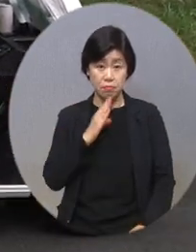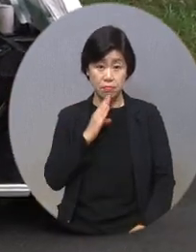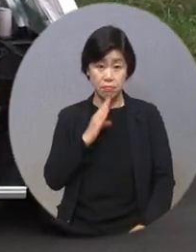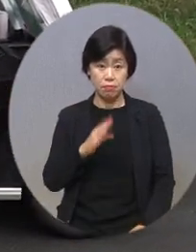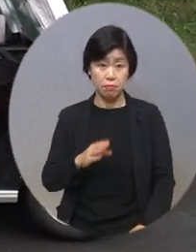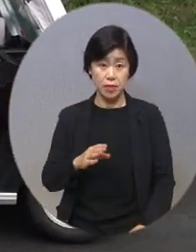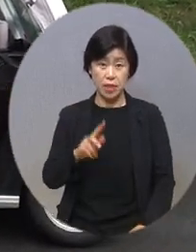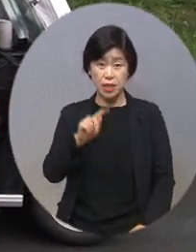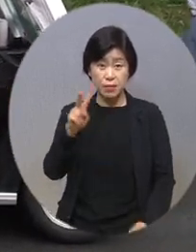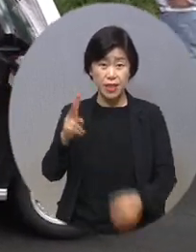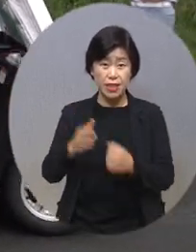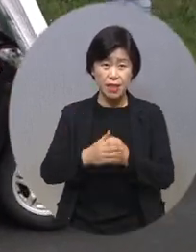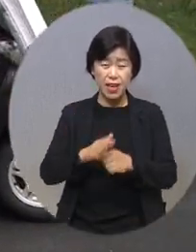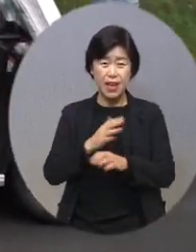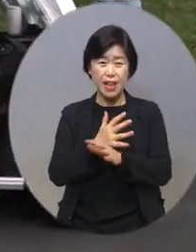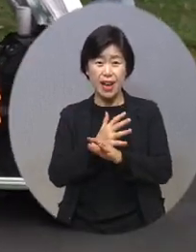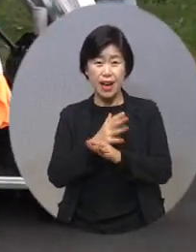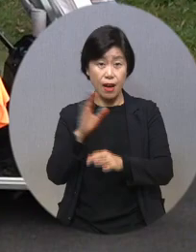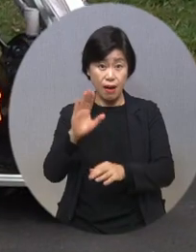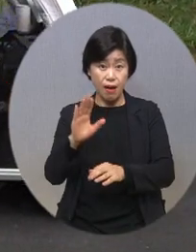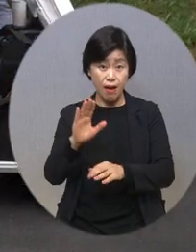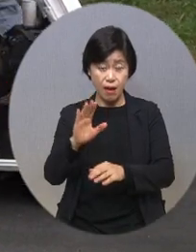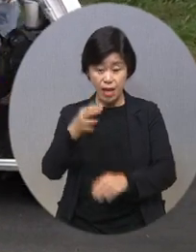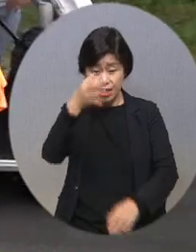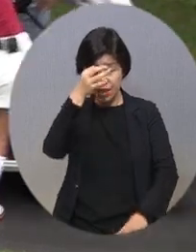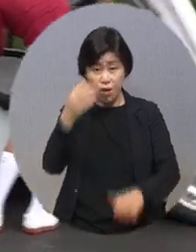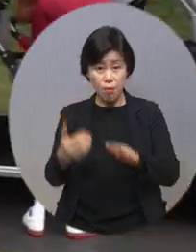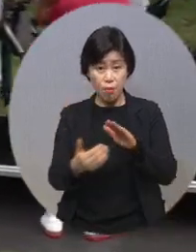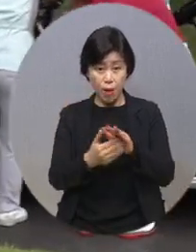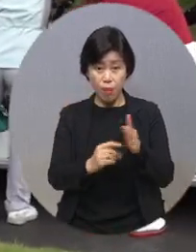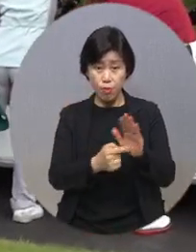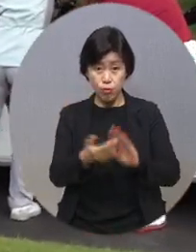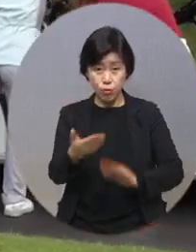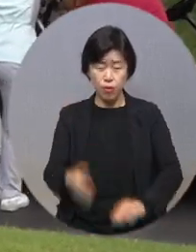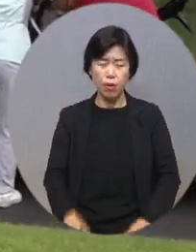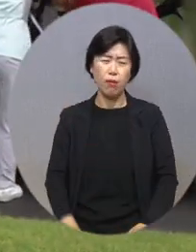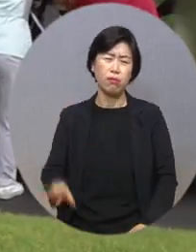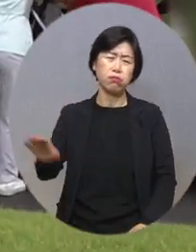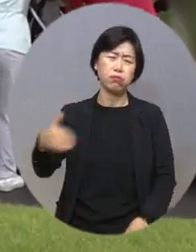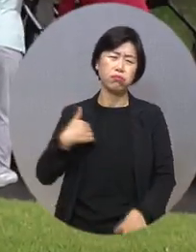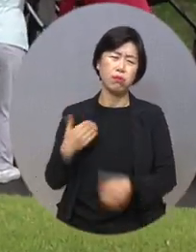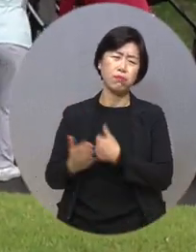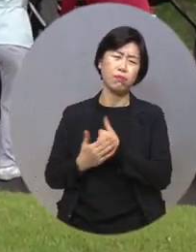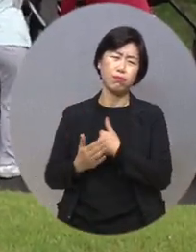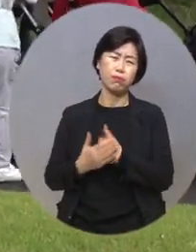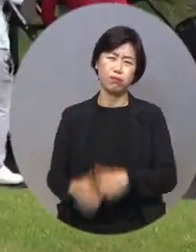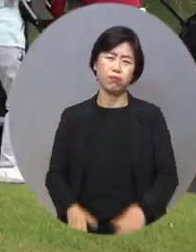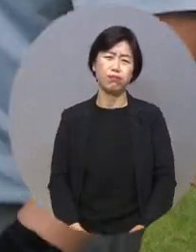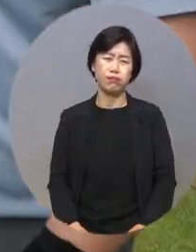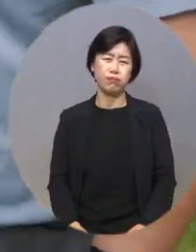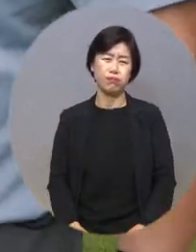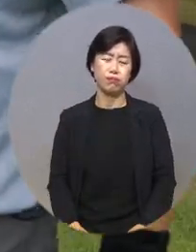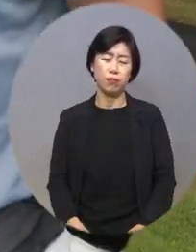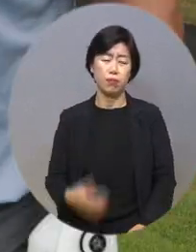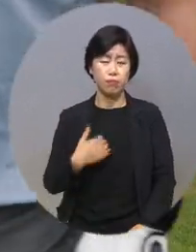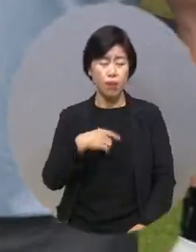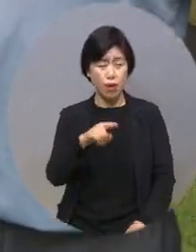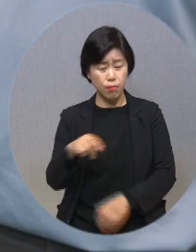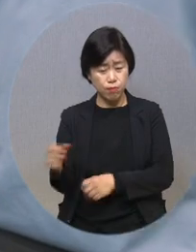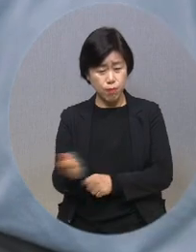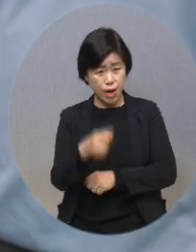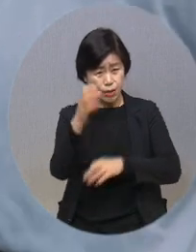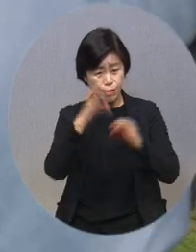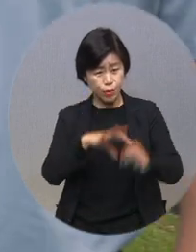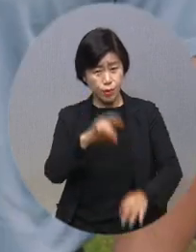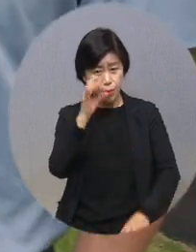진짜. 아 제발 좀 올려줘. 아 너도 이상하게 쳤잖아. 나 너 이렇게 치는 거 처음 봤어. 나 처음. 오빠 내가 아침부터 얘기했는데